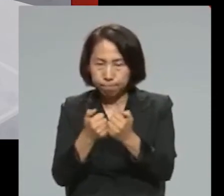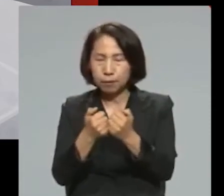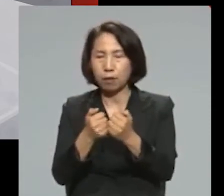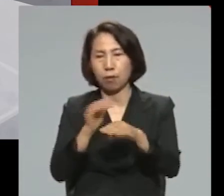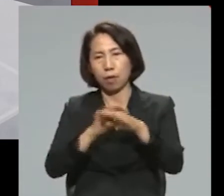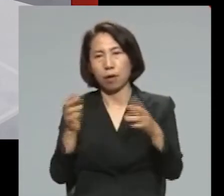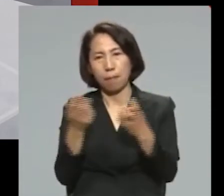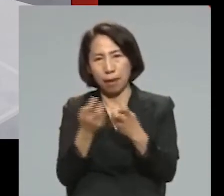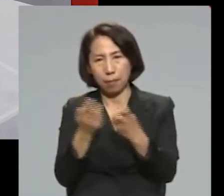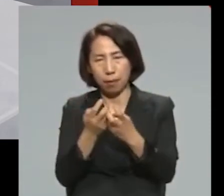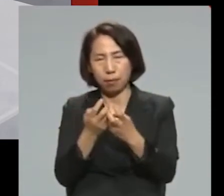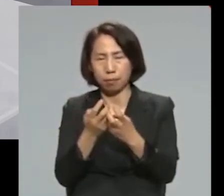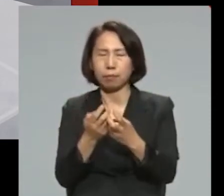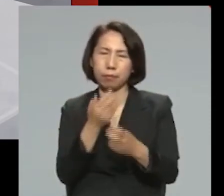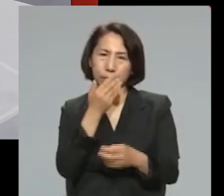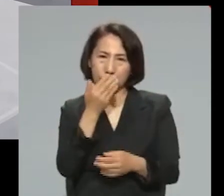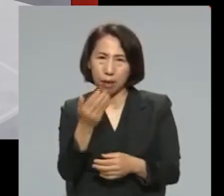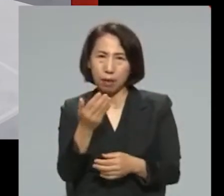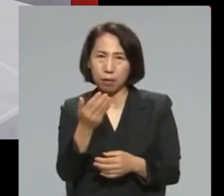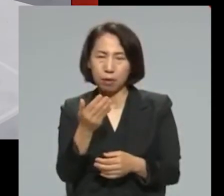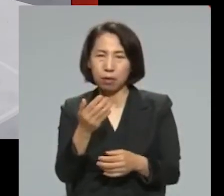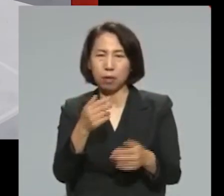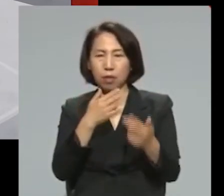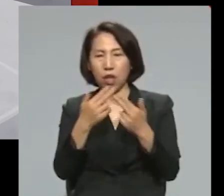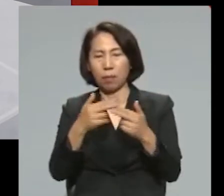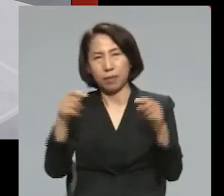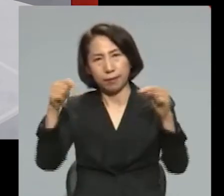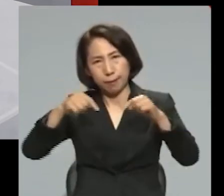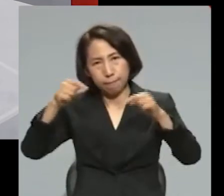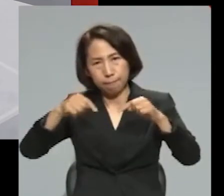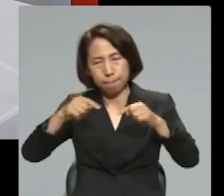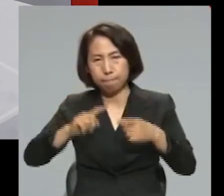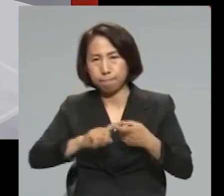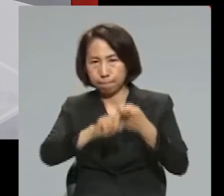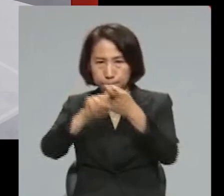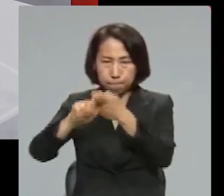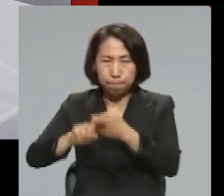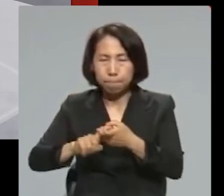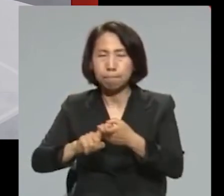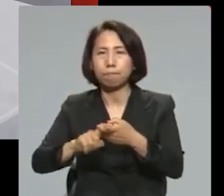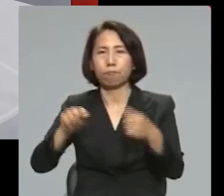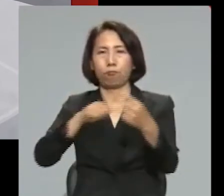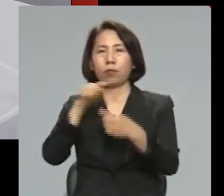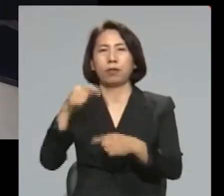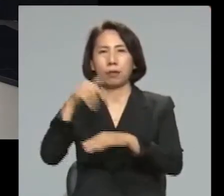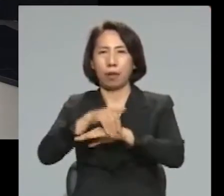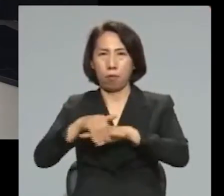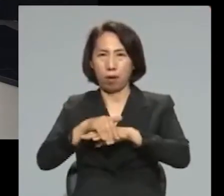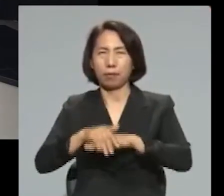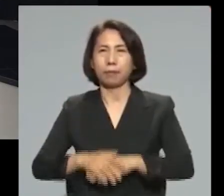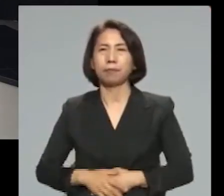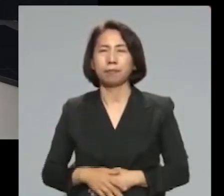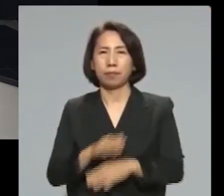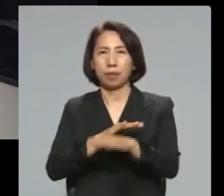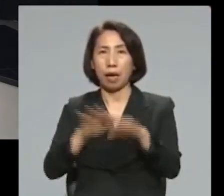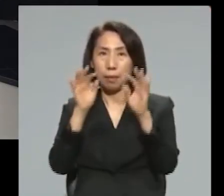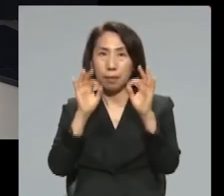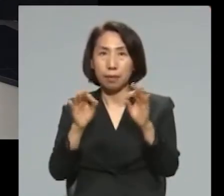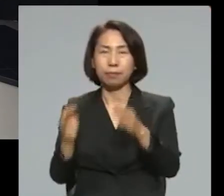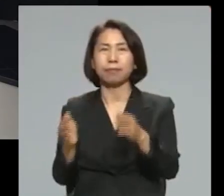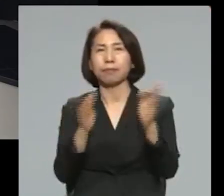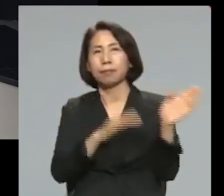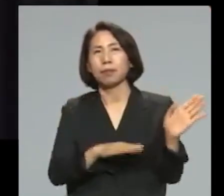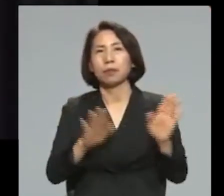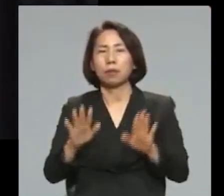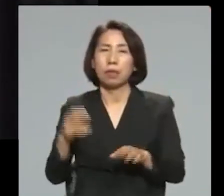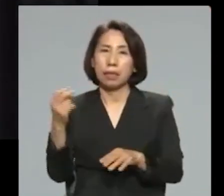해결 방안을 도출해 갈 수 있게 협의체를 상시 운영하겠습니다. 네, 잘 들었습니다. 네, 이번에는